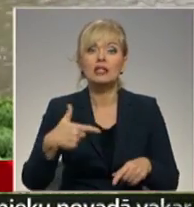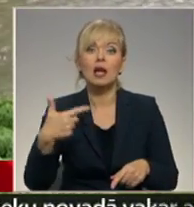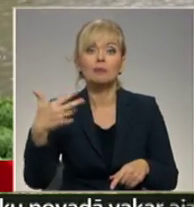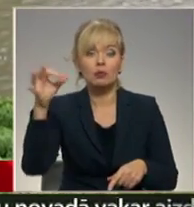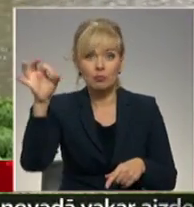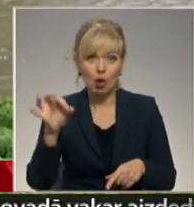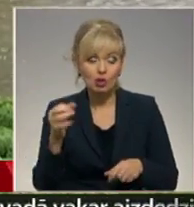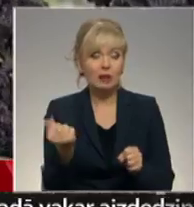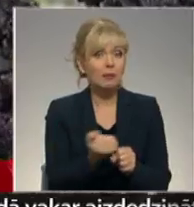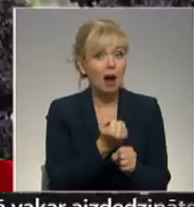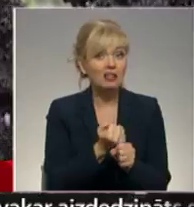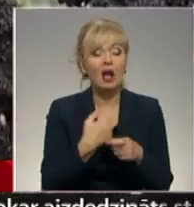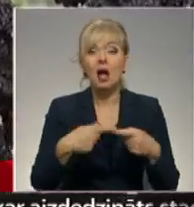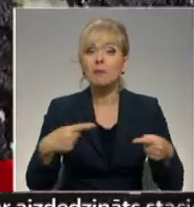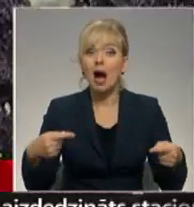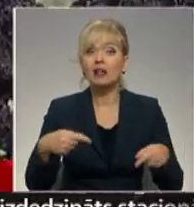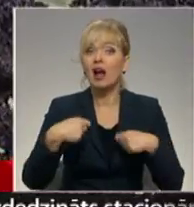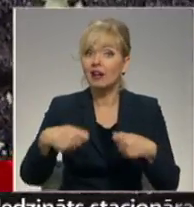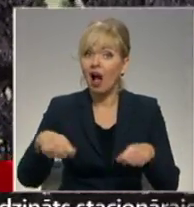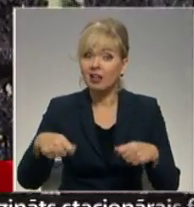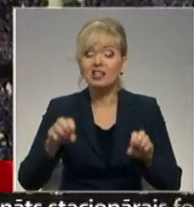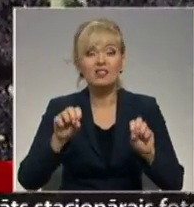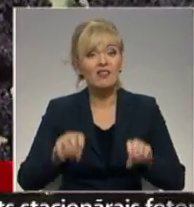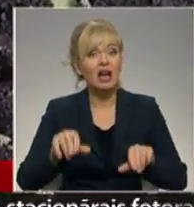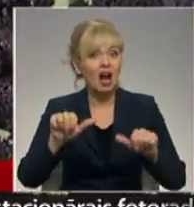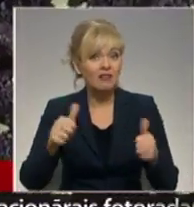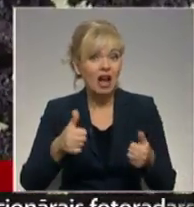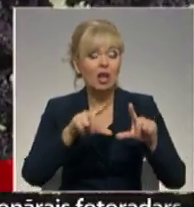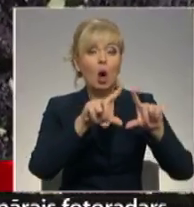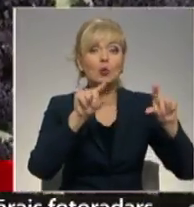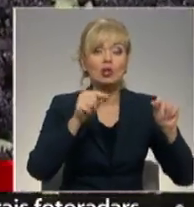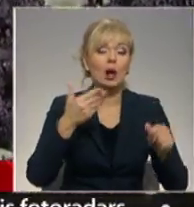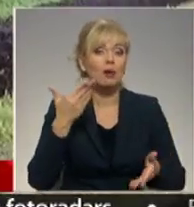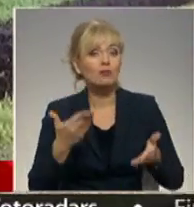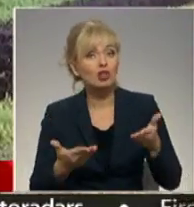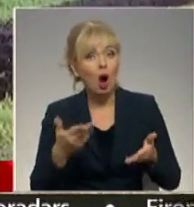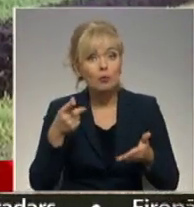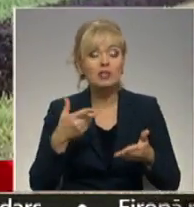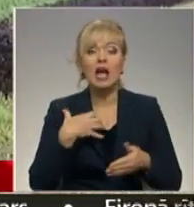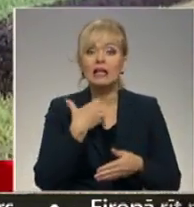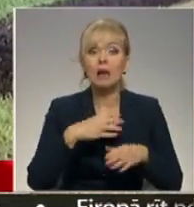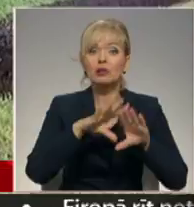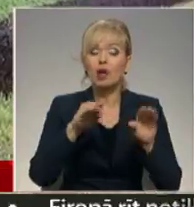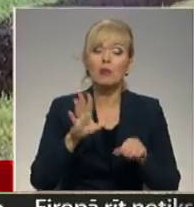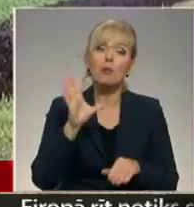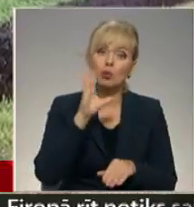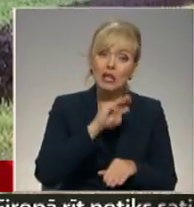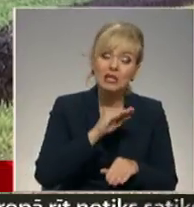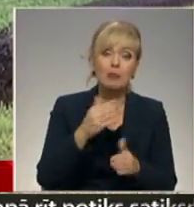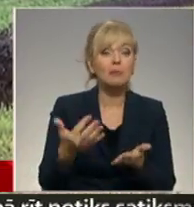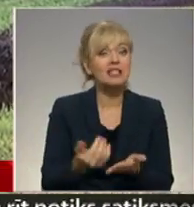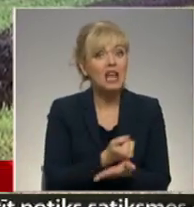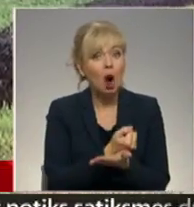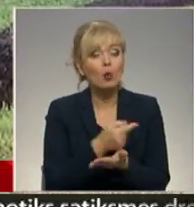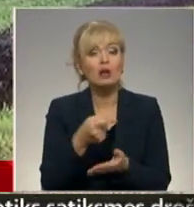70% tiks pārstrādāti, bet pārējie realizēti svaigā veidā. Uzņēmumā gan šaubās, ka visu nepieciešamo apjomu šogad būs iespējams iegūt,